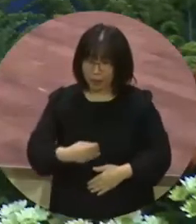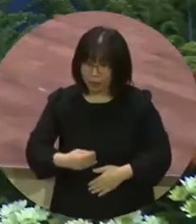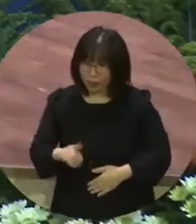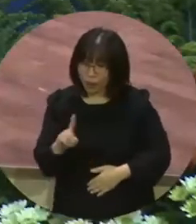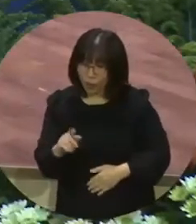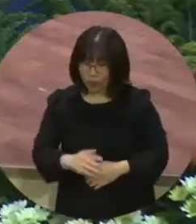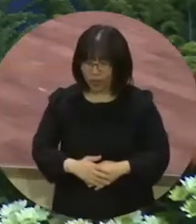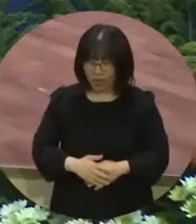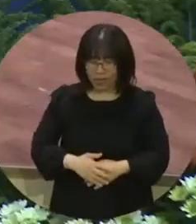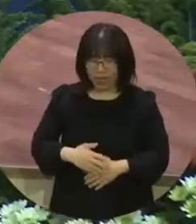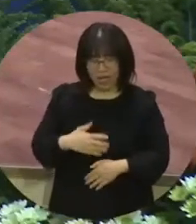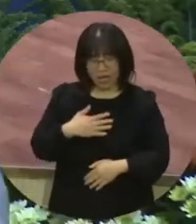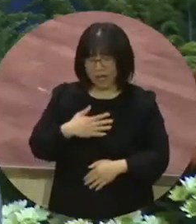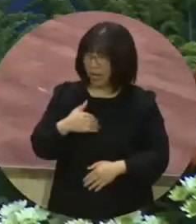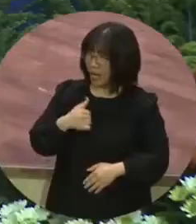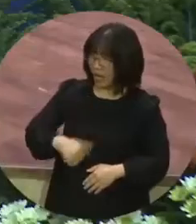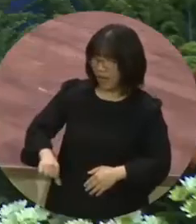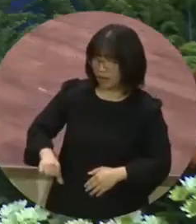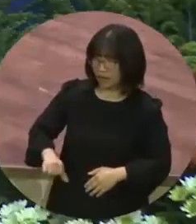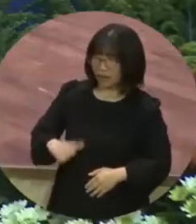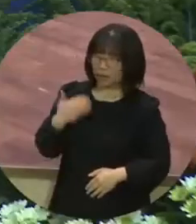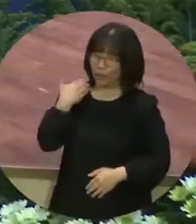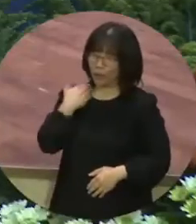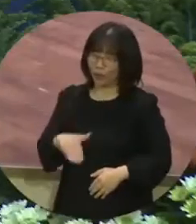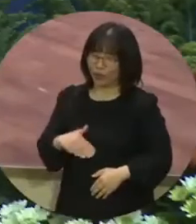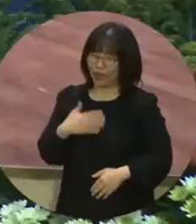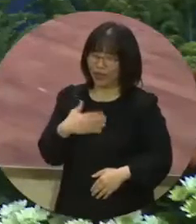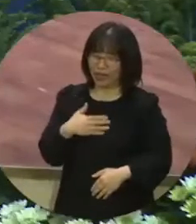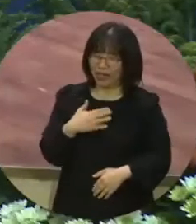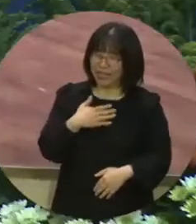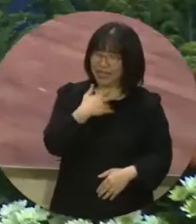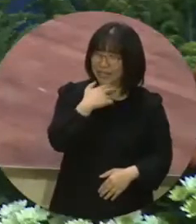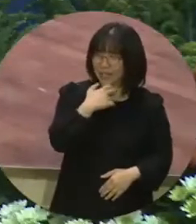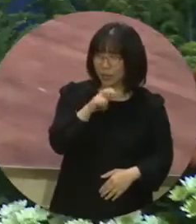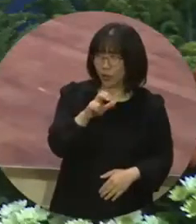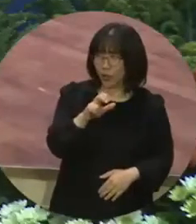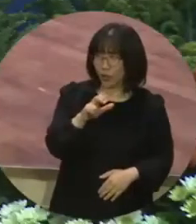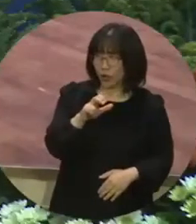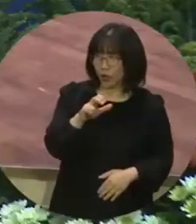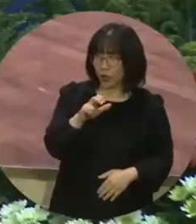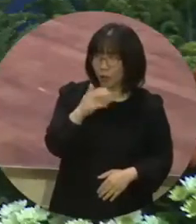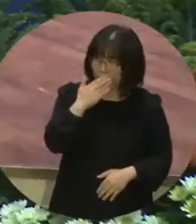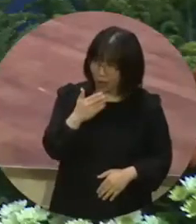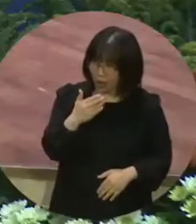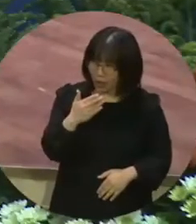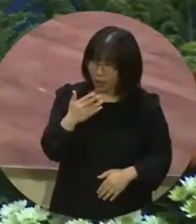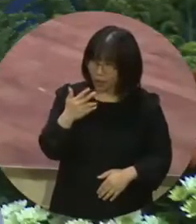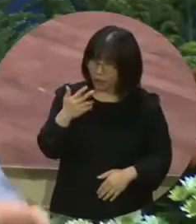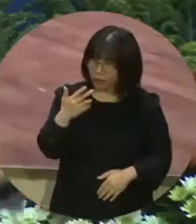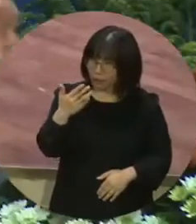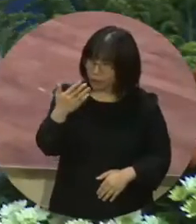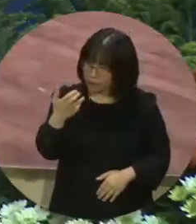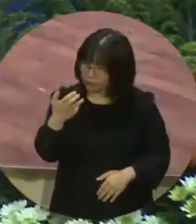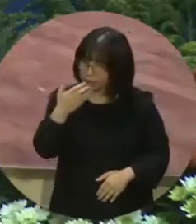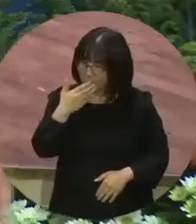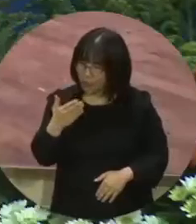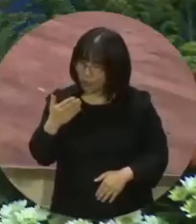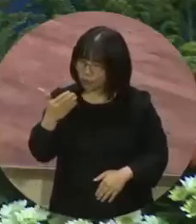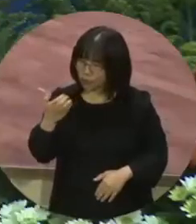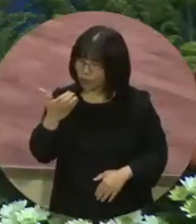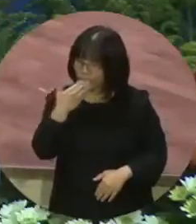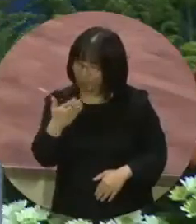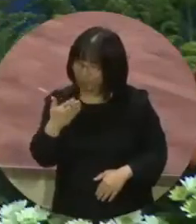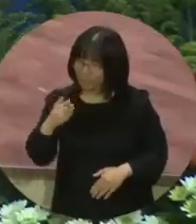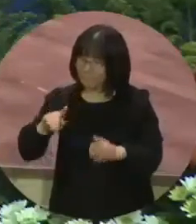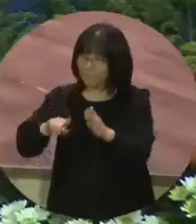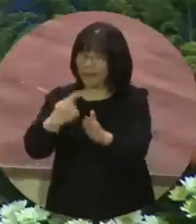절대로 아들 못 낳는다는 사실을 그때가 기다리고요. 기다렸어. 기다려. 누가 봐도 안 된다는 걸 기다려.